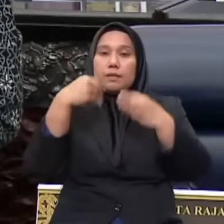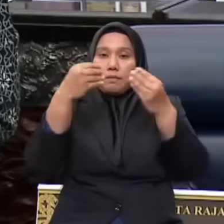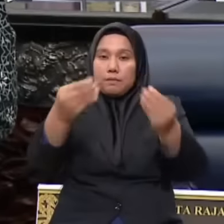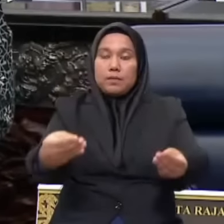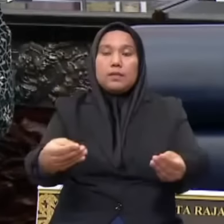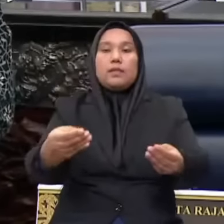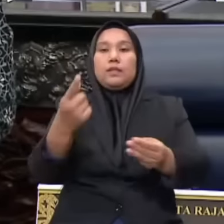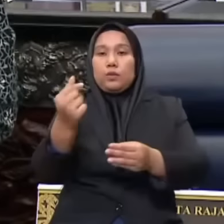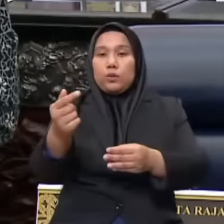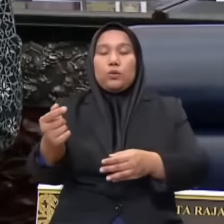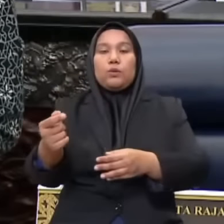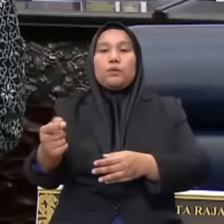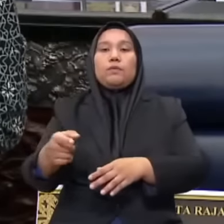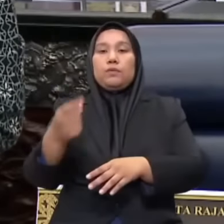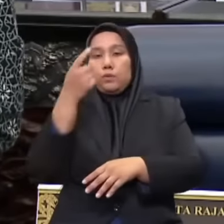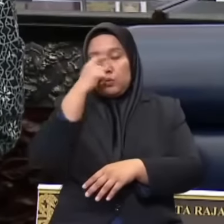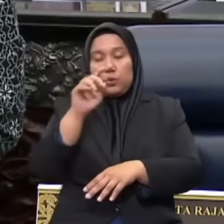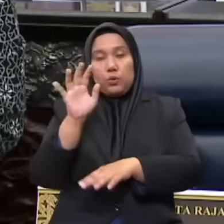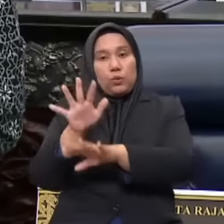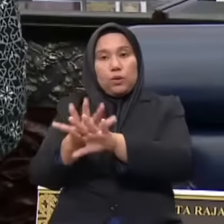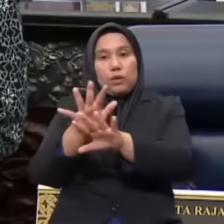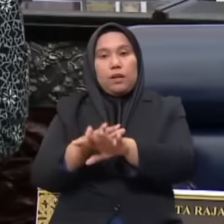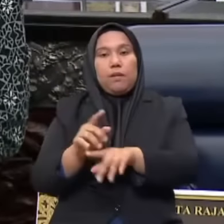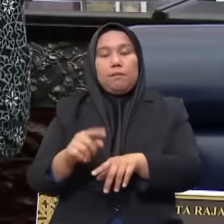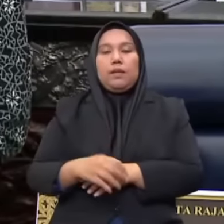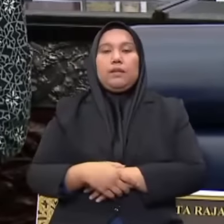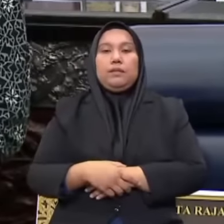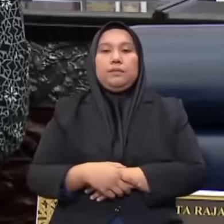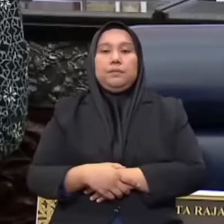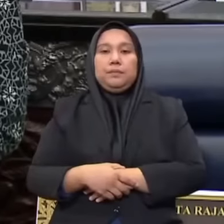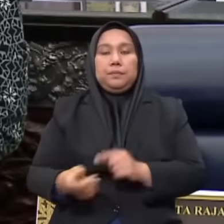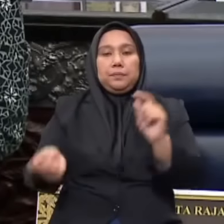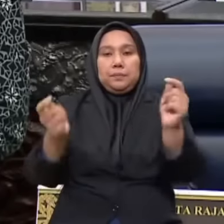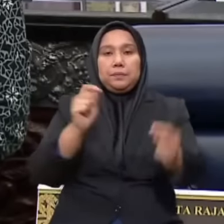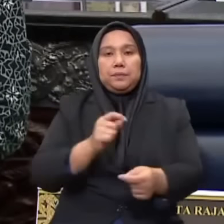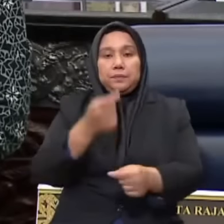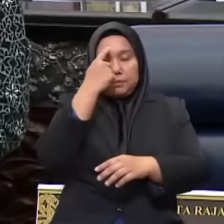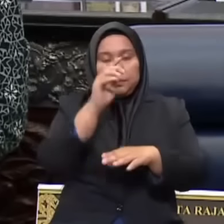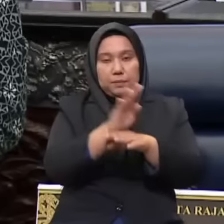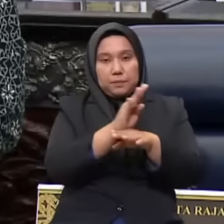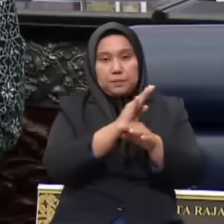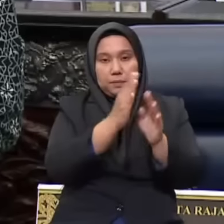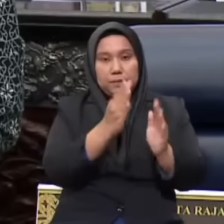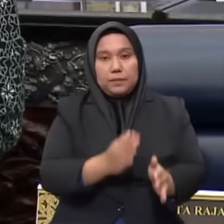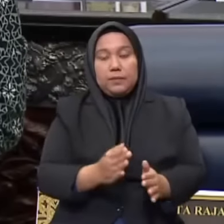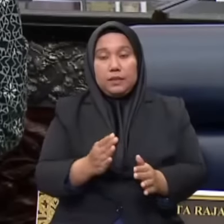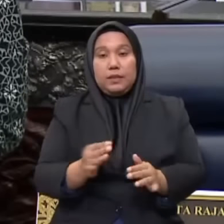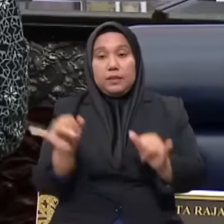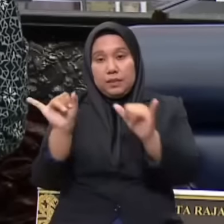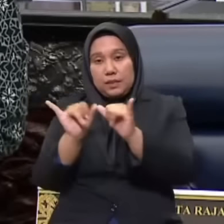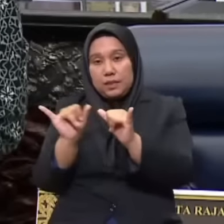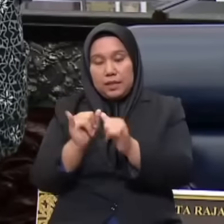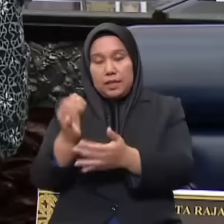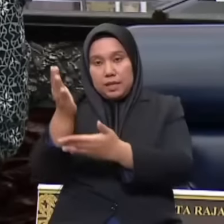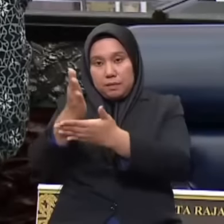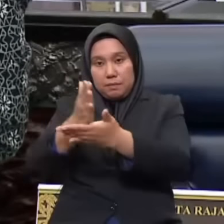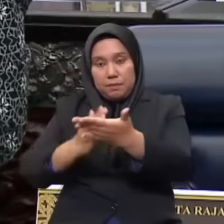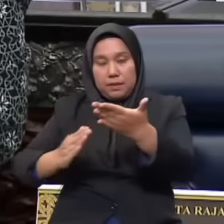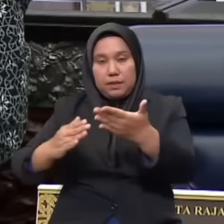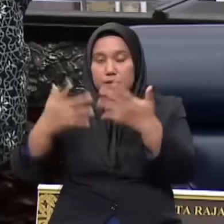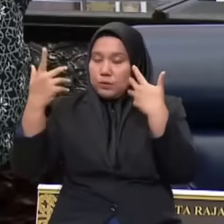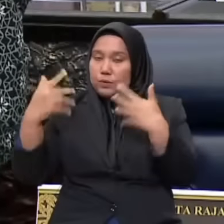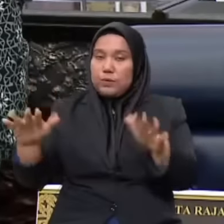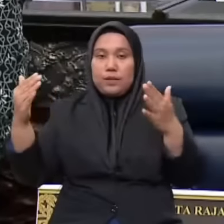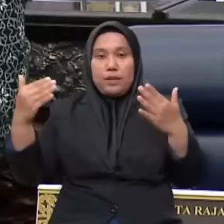Jadi sebab itu, kita menukar bagi usahawan-usahawan saiz menengah yang memang sudah ada